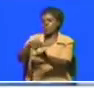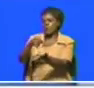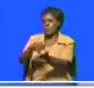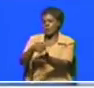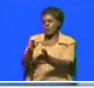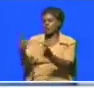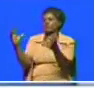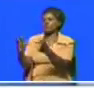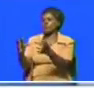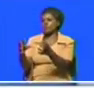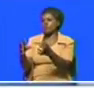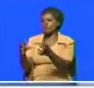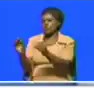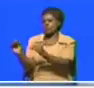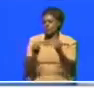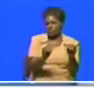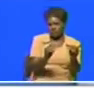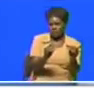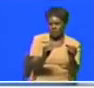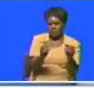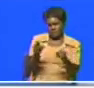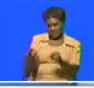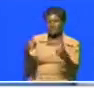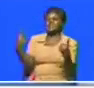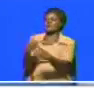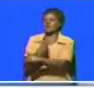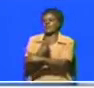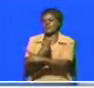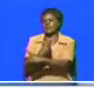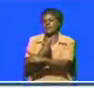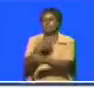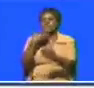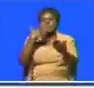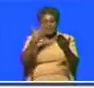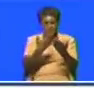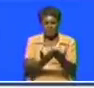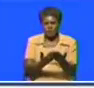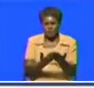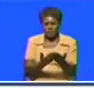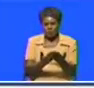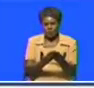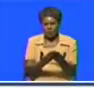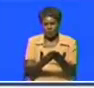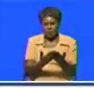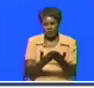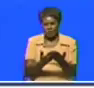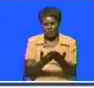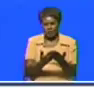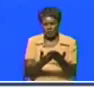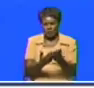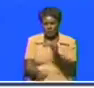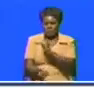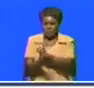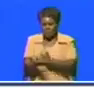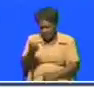jamii fulani lazima iondoke mahali fulani. Waelewa? Hapo ndipo tofauti iliyopo. Asante sana George Musamali, bila shaka umetuletea